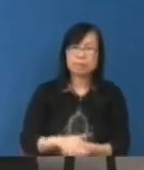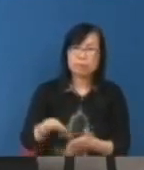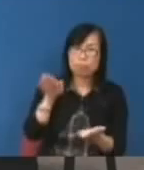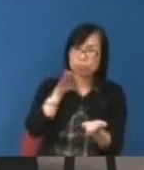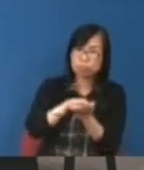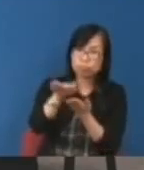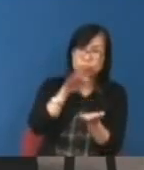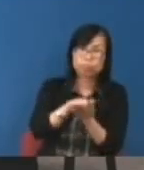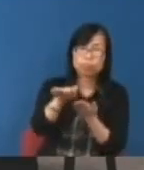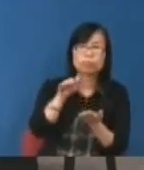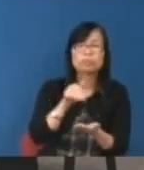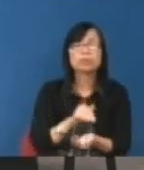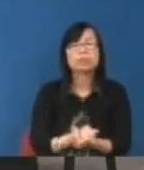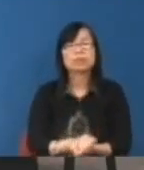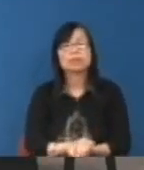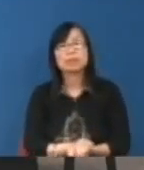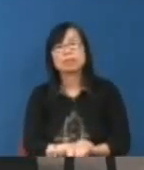這、一個